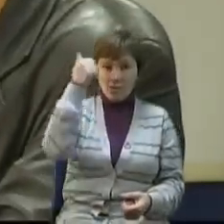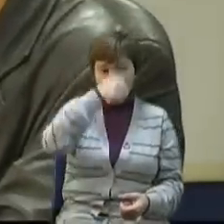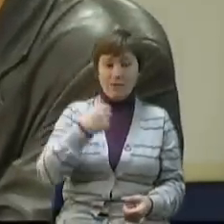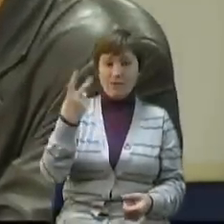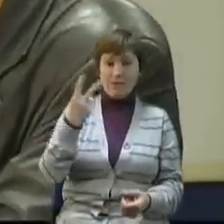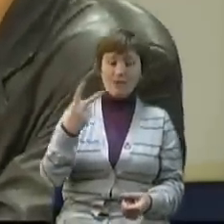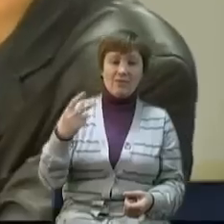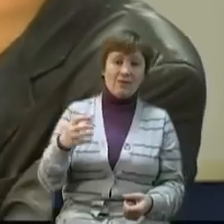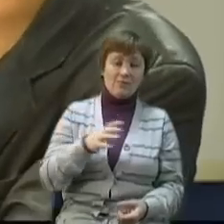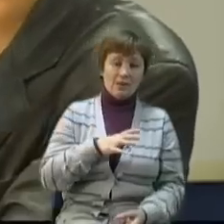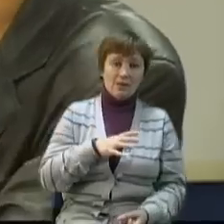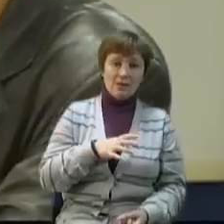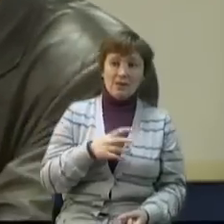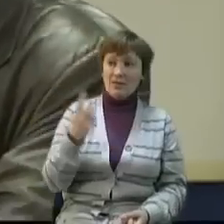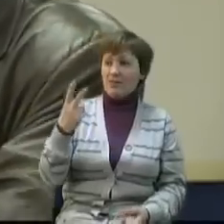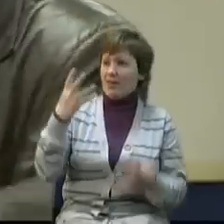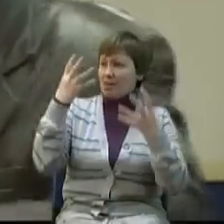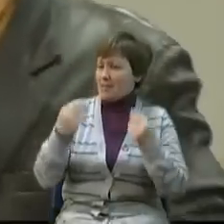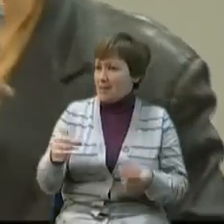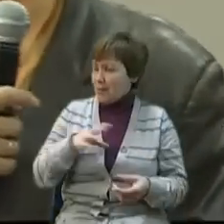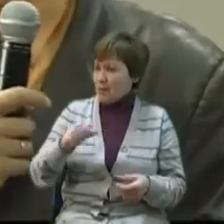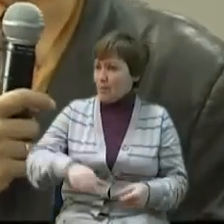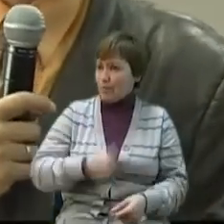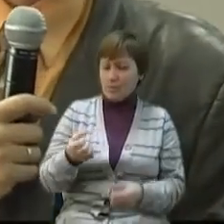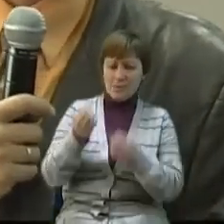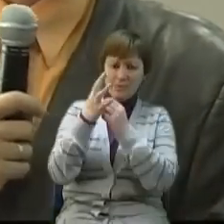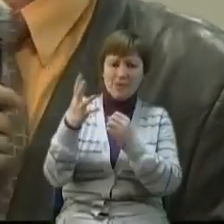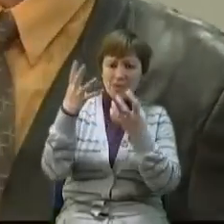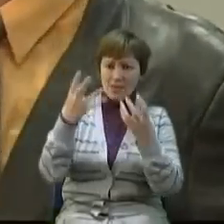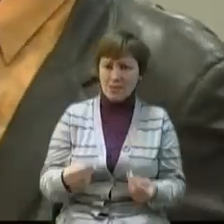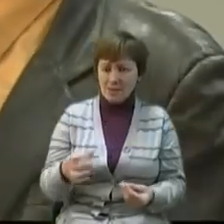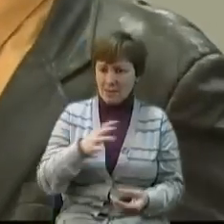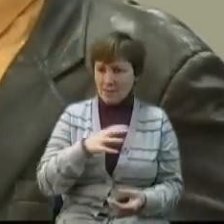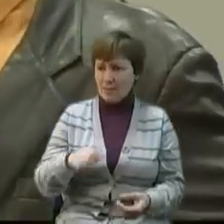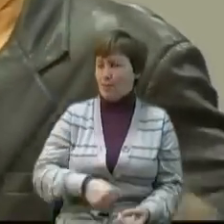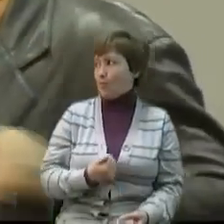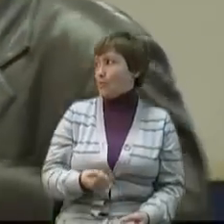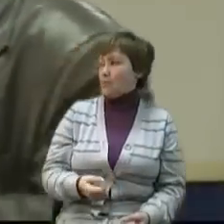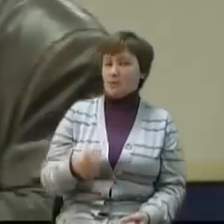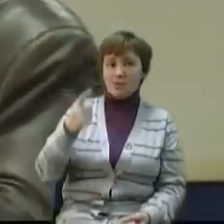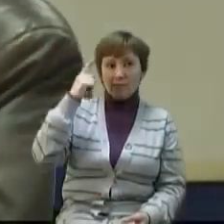уверования, на 20 дней, на 15 дней, я помню,